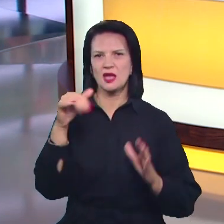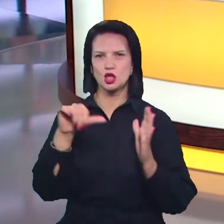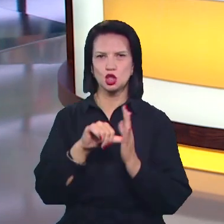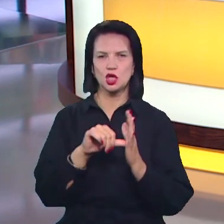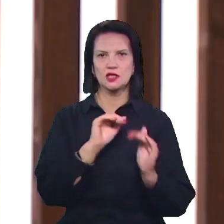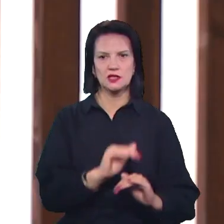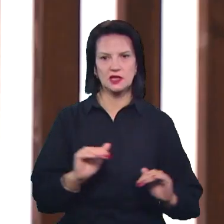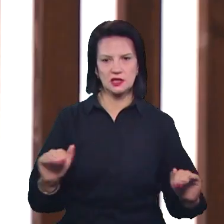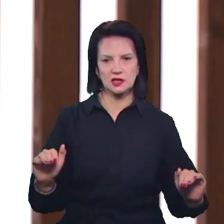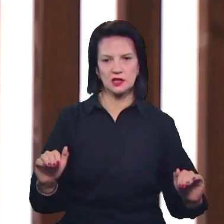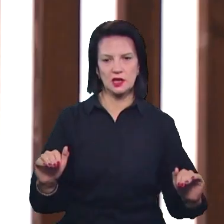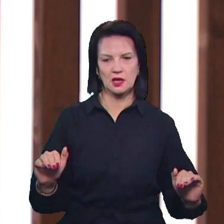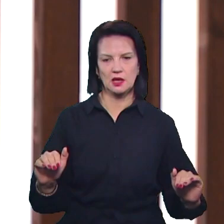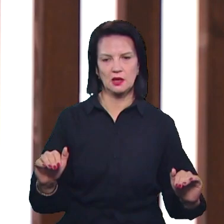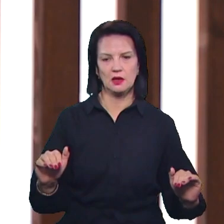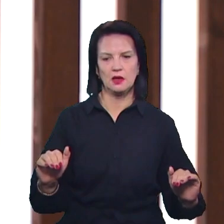дитин.